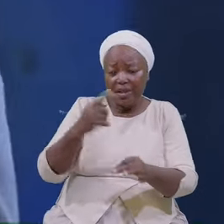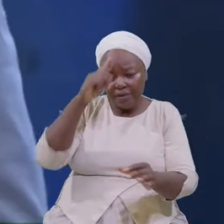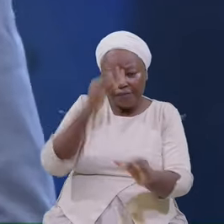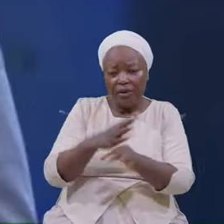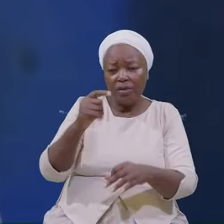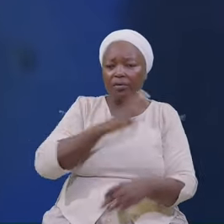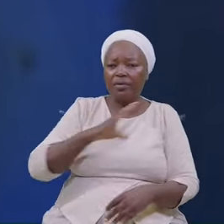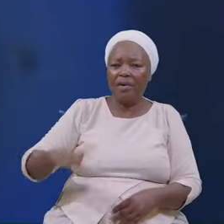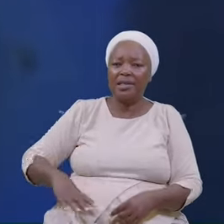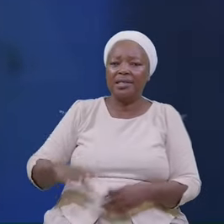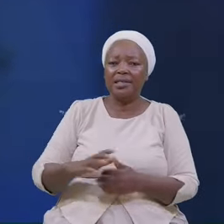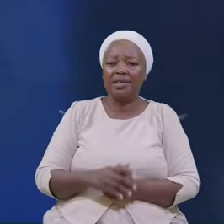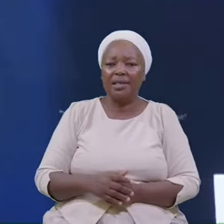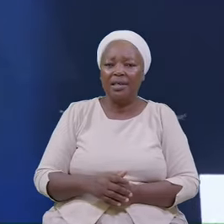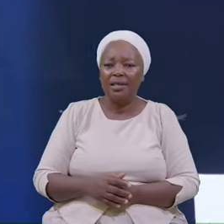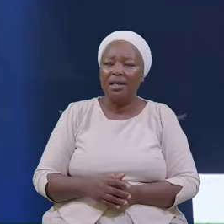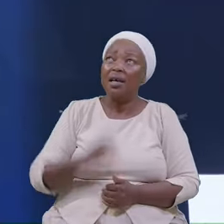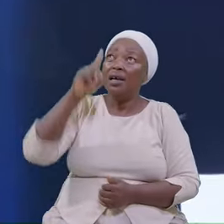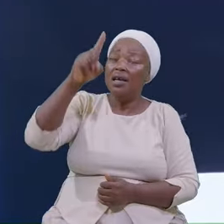Have the faith of Christ. Et la foi de Christ.